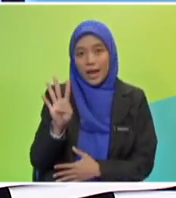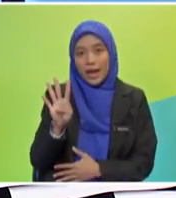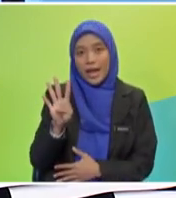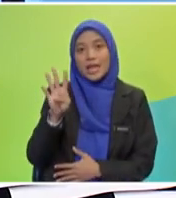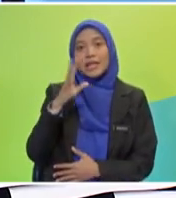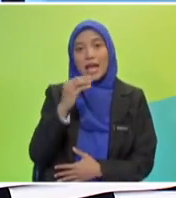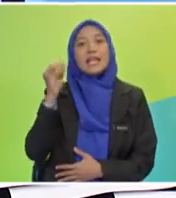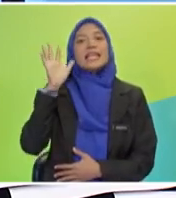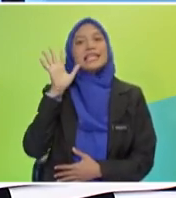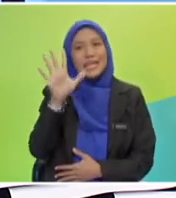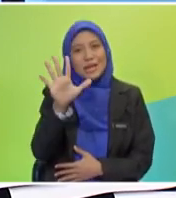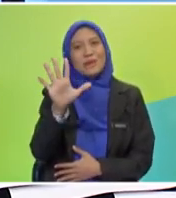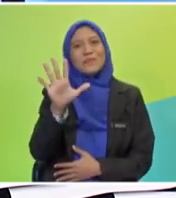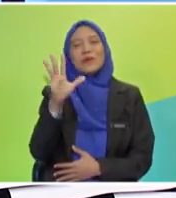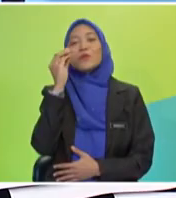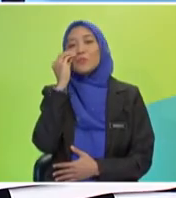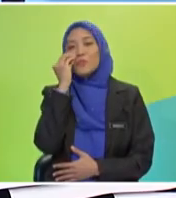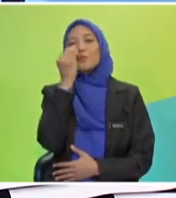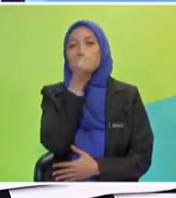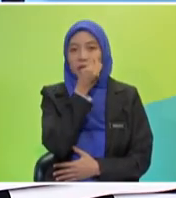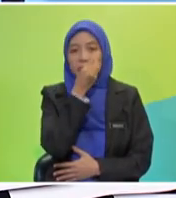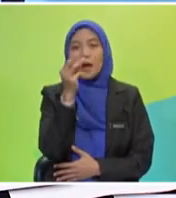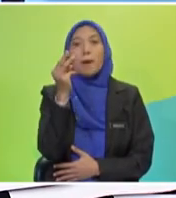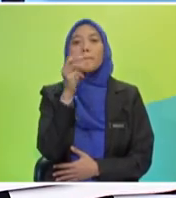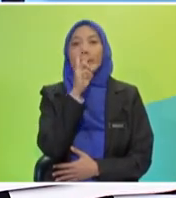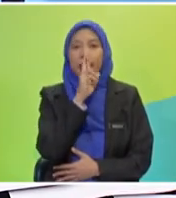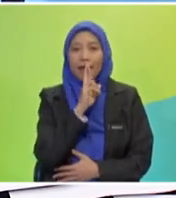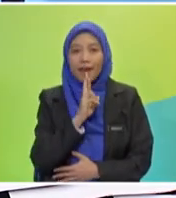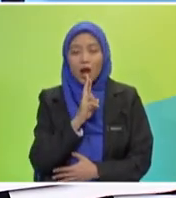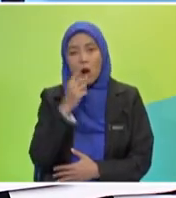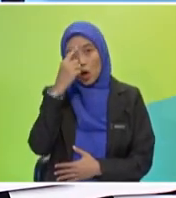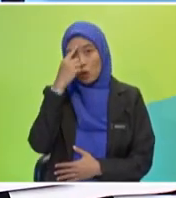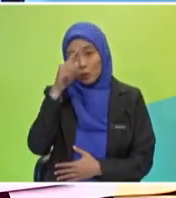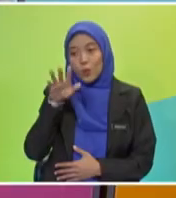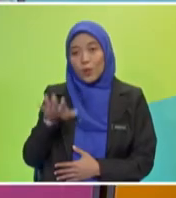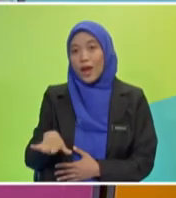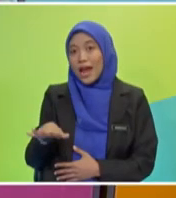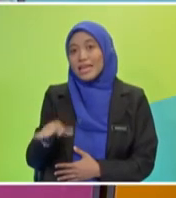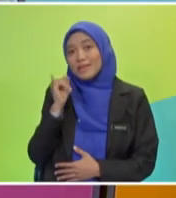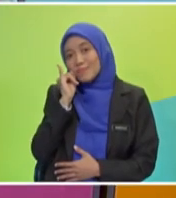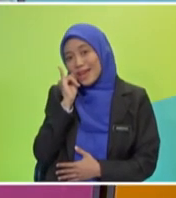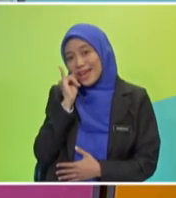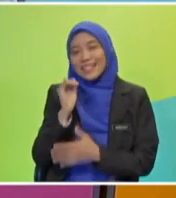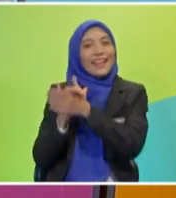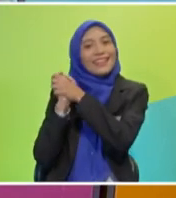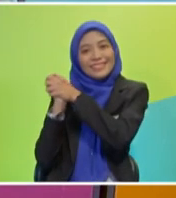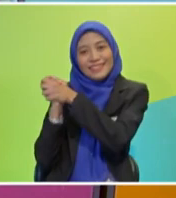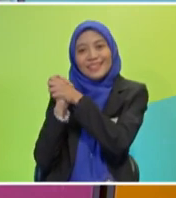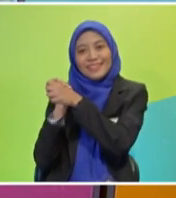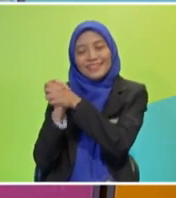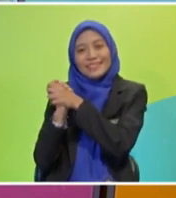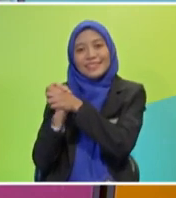empat dan 5 kuntum mawar merah untuk Iman. Tanya Iman.